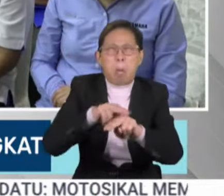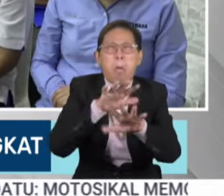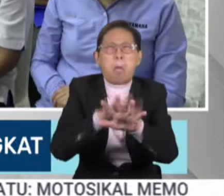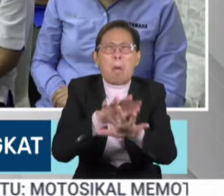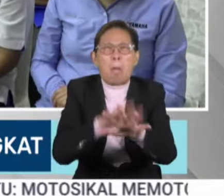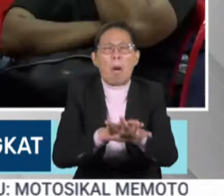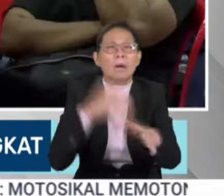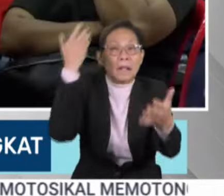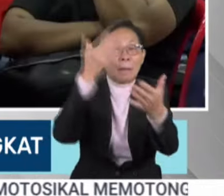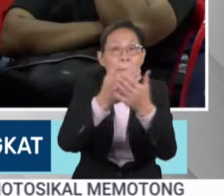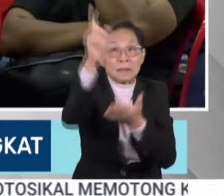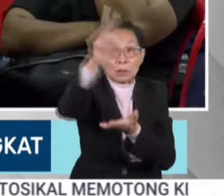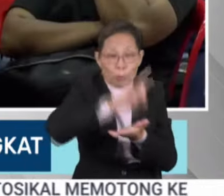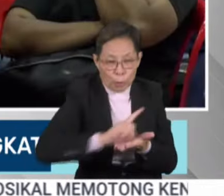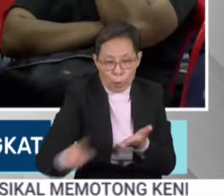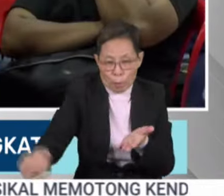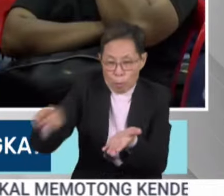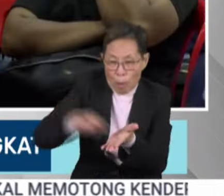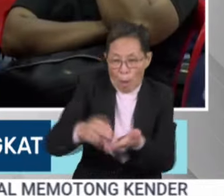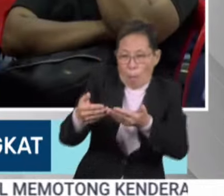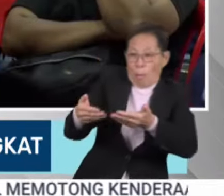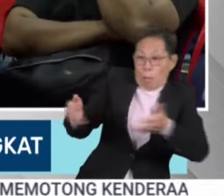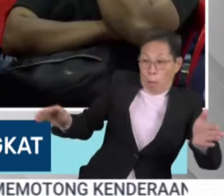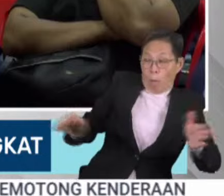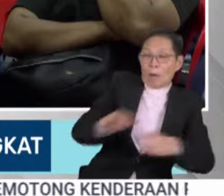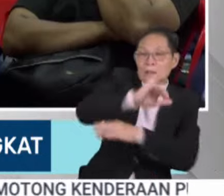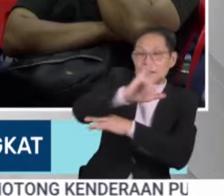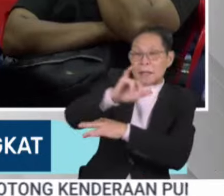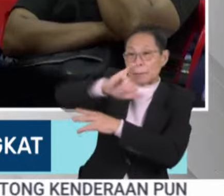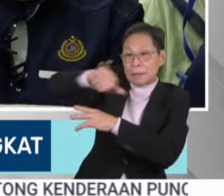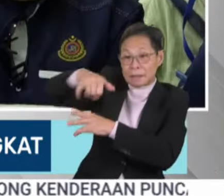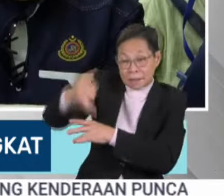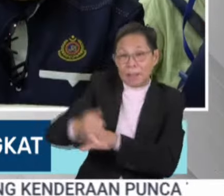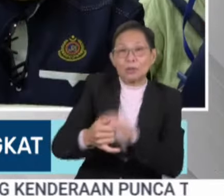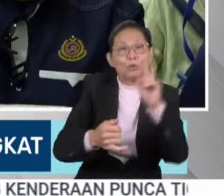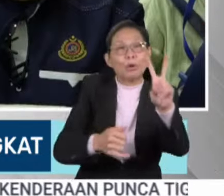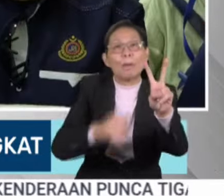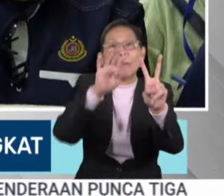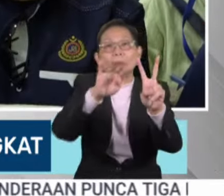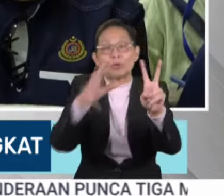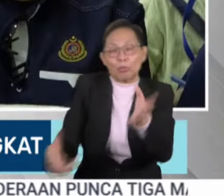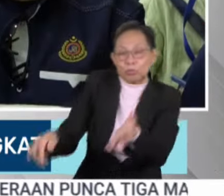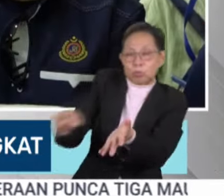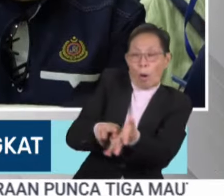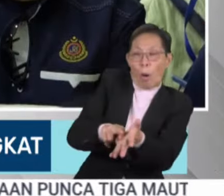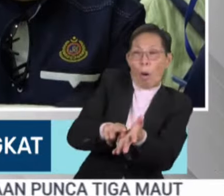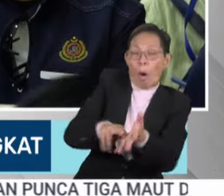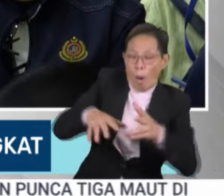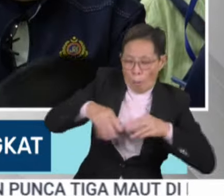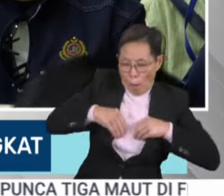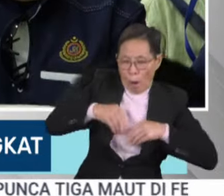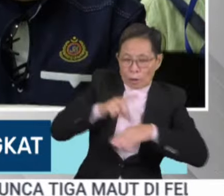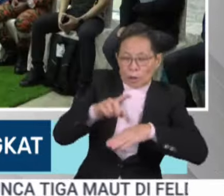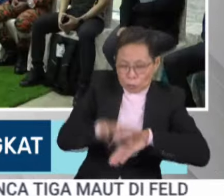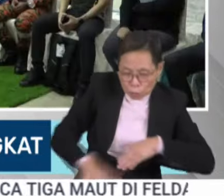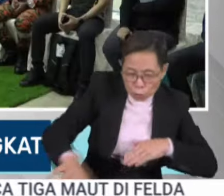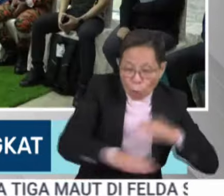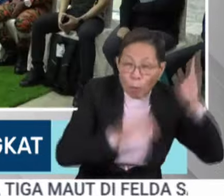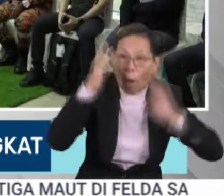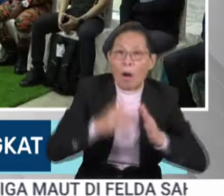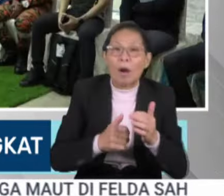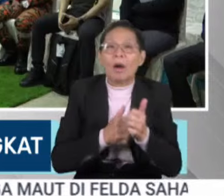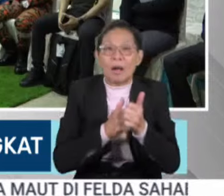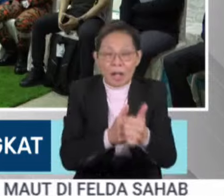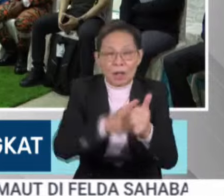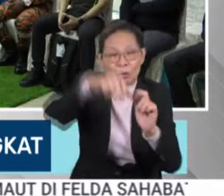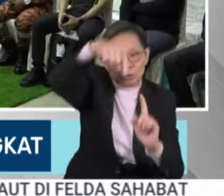berkata, setakat seminggu pendaftaran dibuka, JPJ telah menerima 243 pendaftaran tersebut di seluruh negara. Mengikut